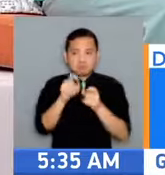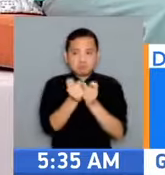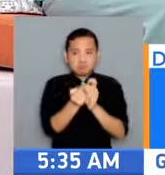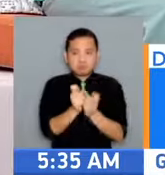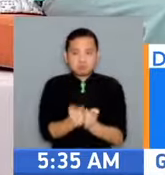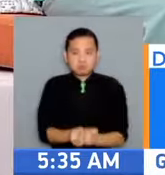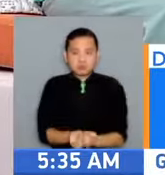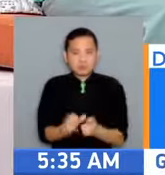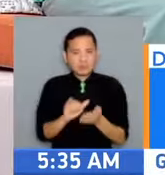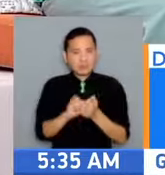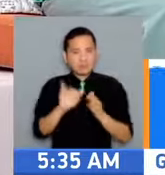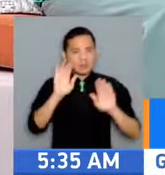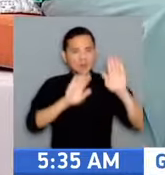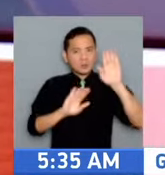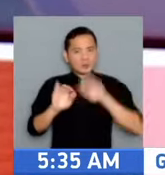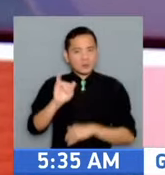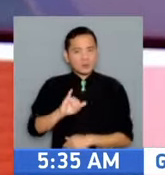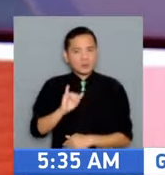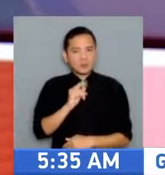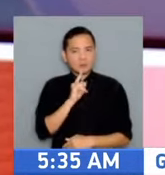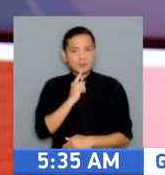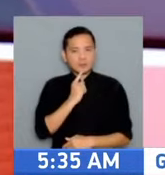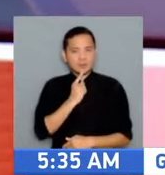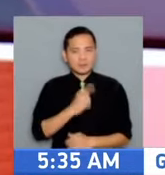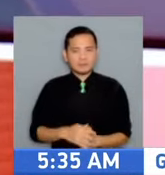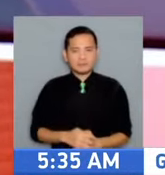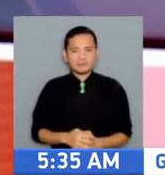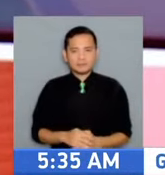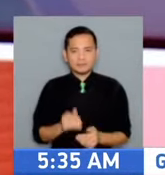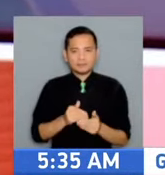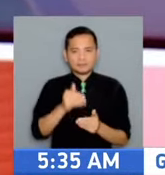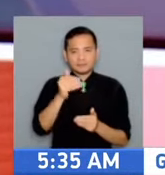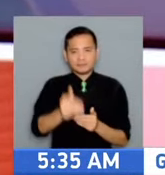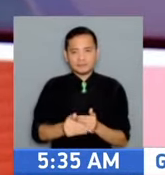oo. Samantala, voluntaryong sumama ang